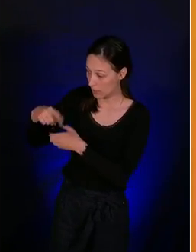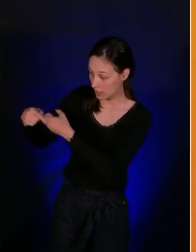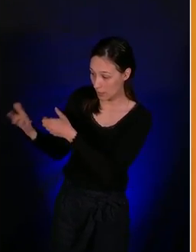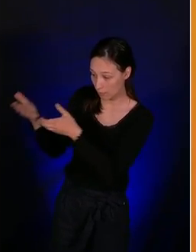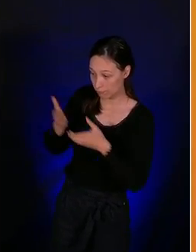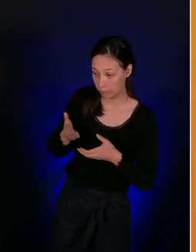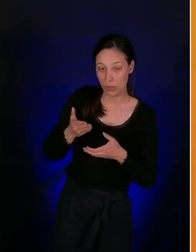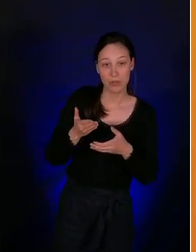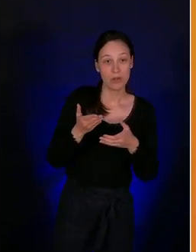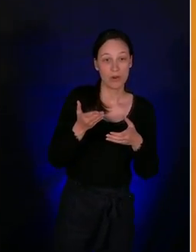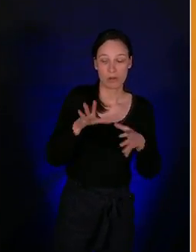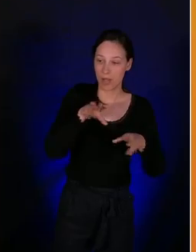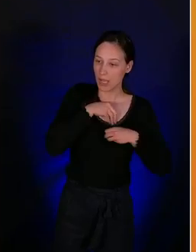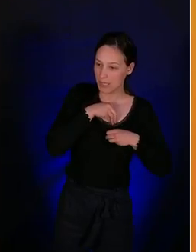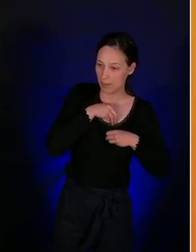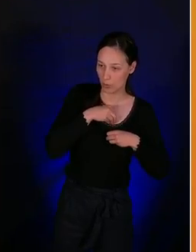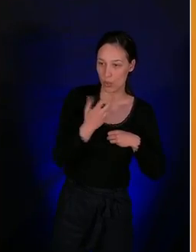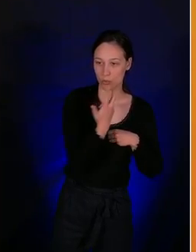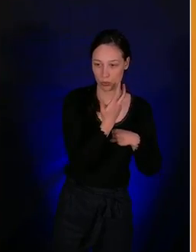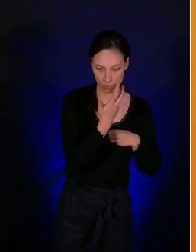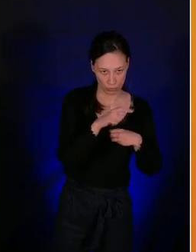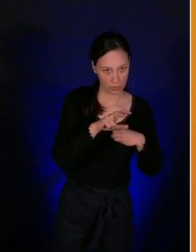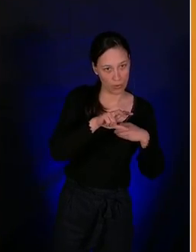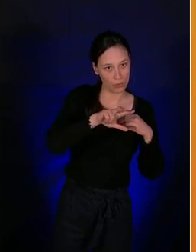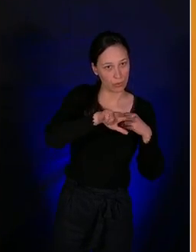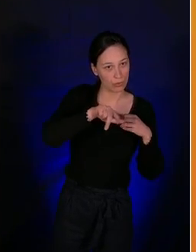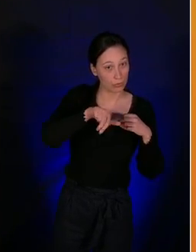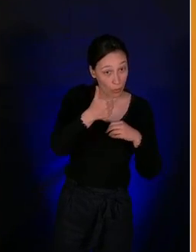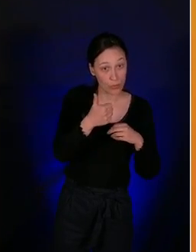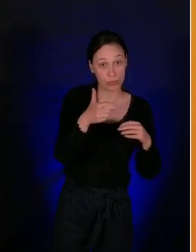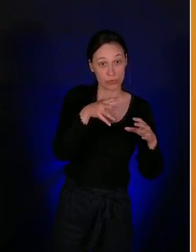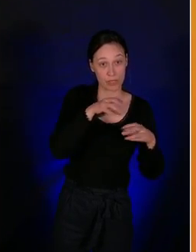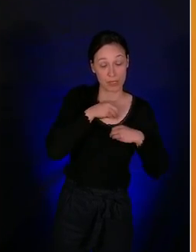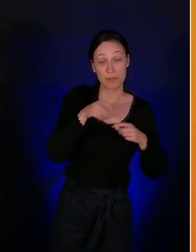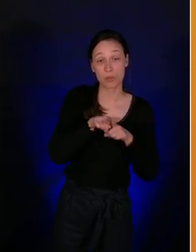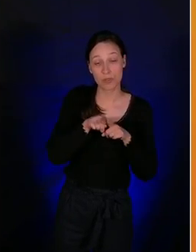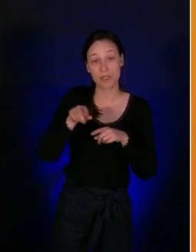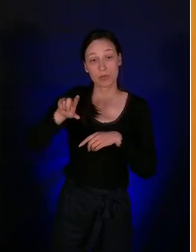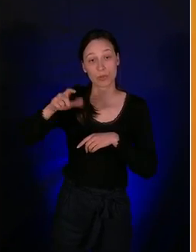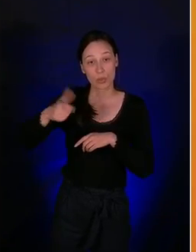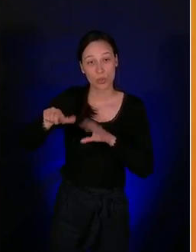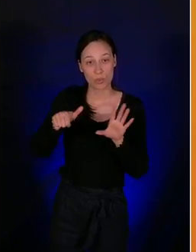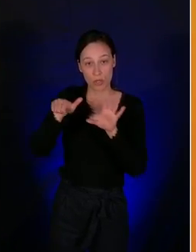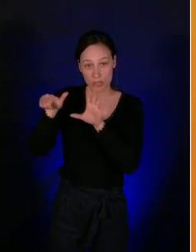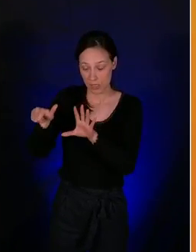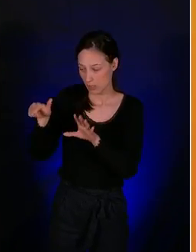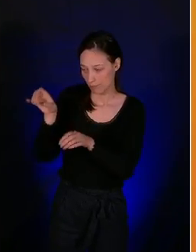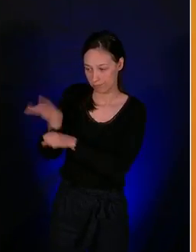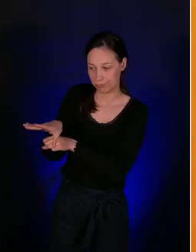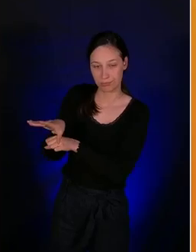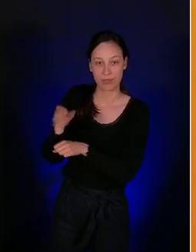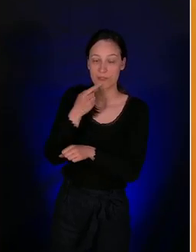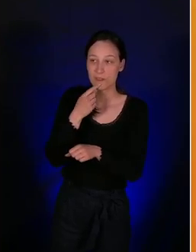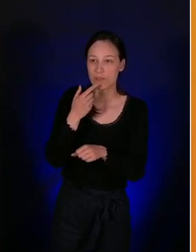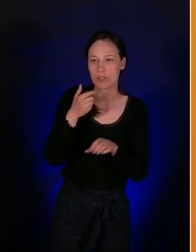l'état, 942 ont été modifiés et 956 non retenus, soit 7 amendements sur 10